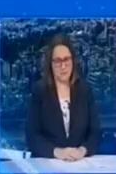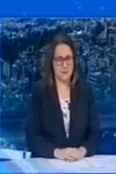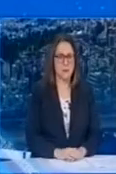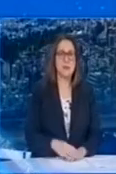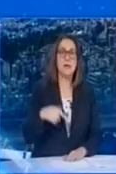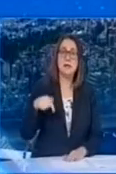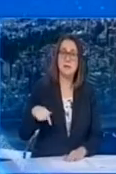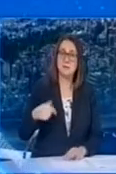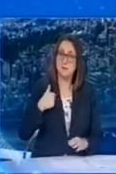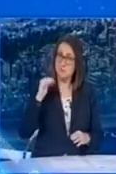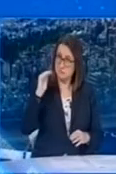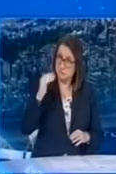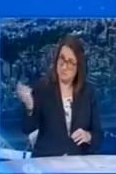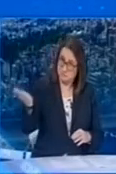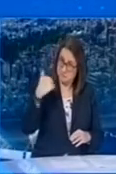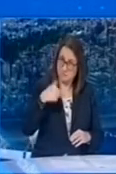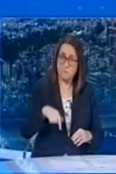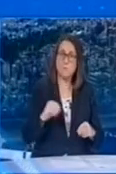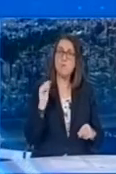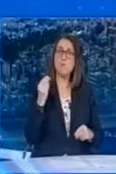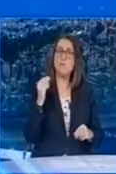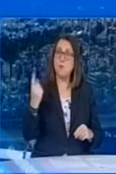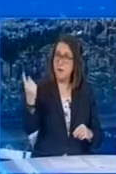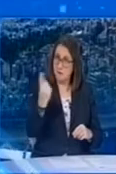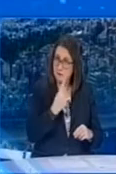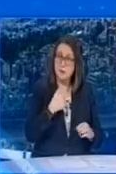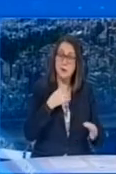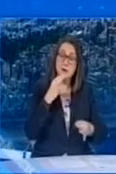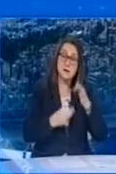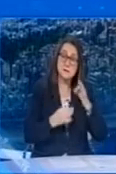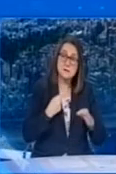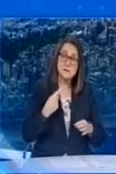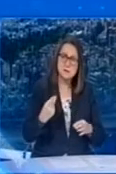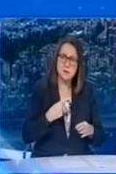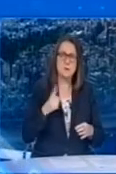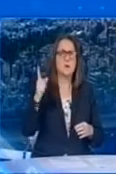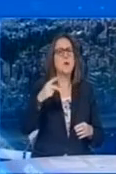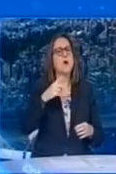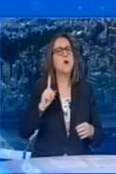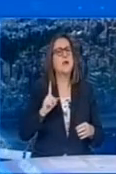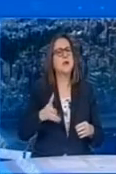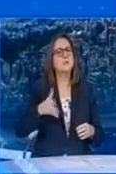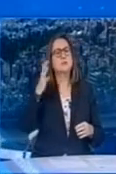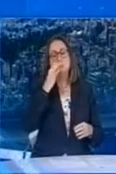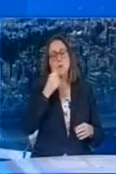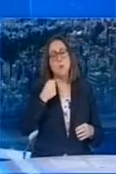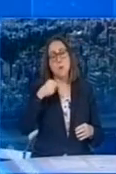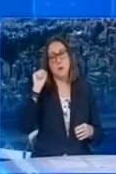μου, κάλεσα αυτή τη συνέντευξη τύπου για να παρουσιάσω την πραγματικότητα ως